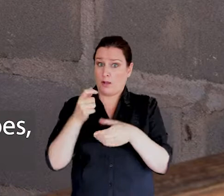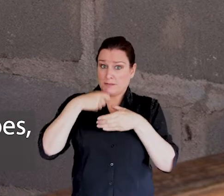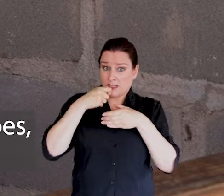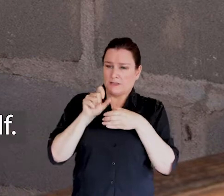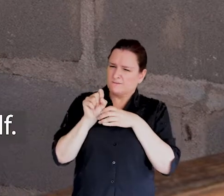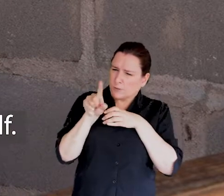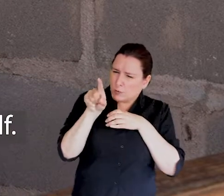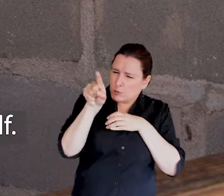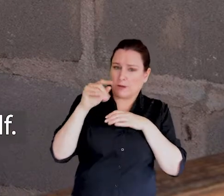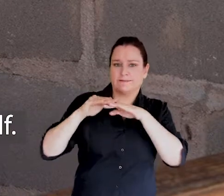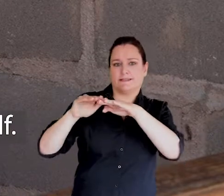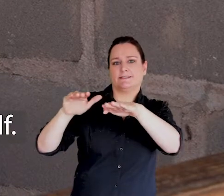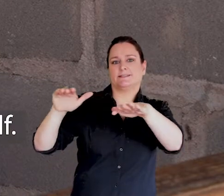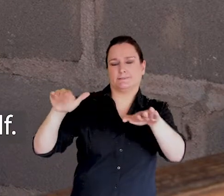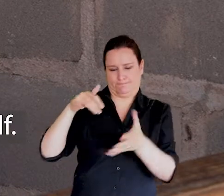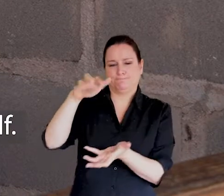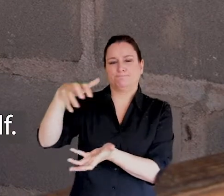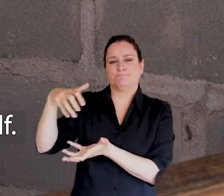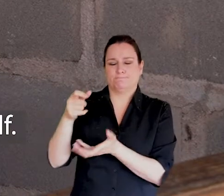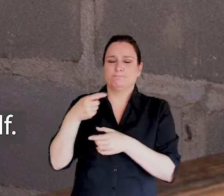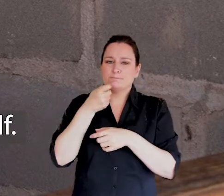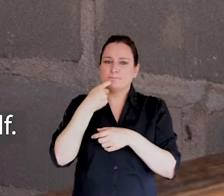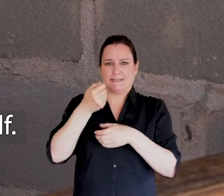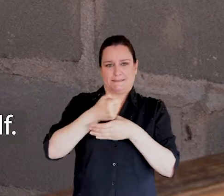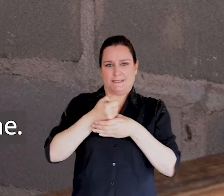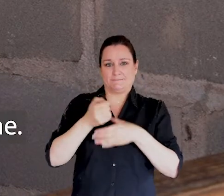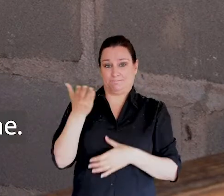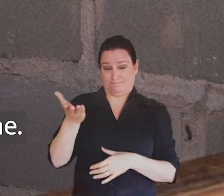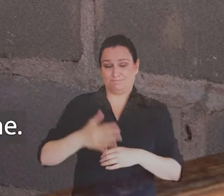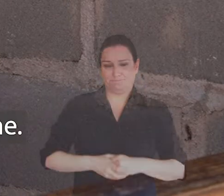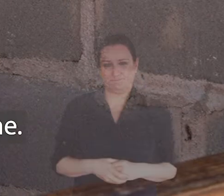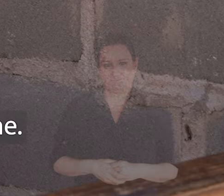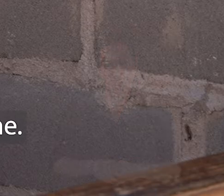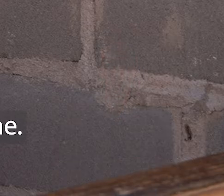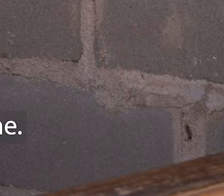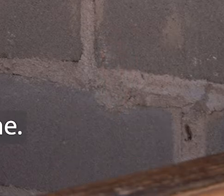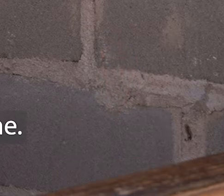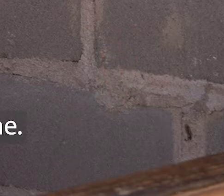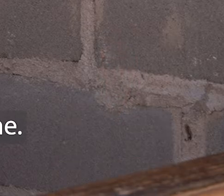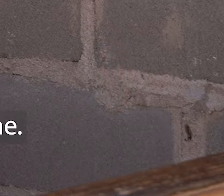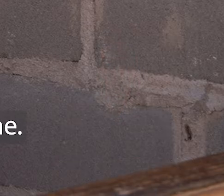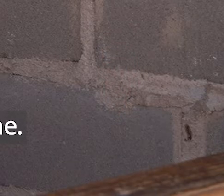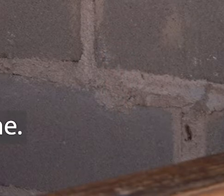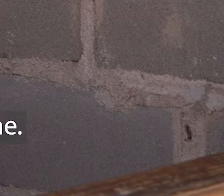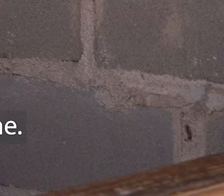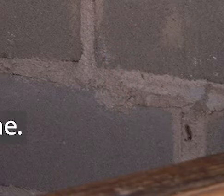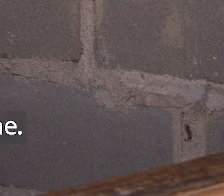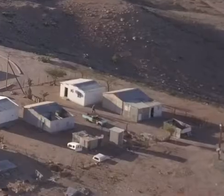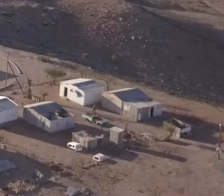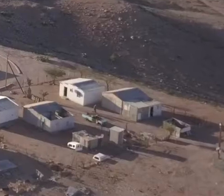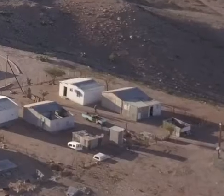dorp is. Dat moet een beetje dieper in die veld omself is. Ja, als hulle medicijne gaan